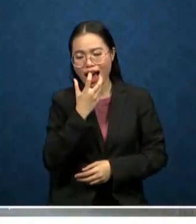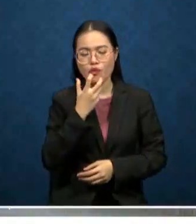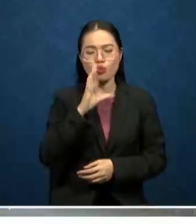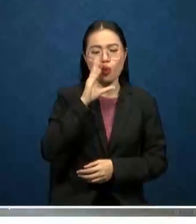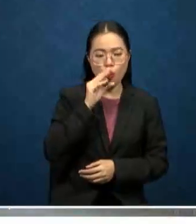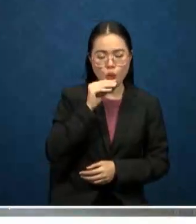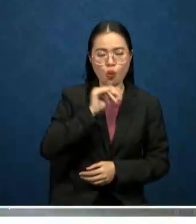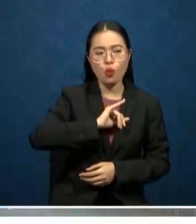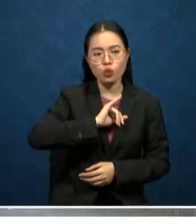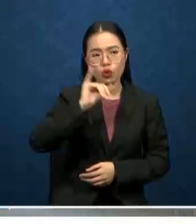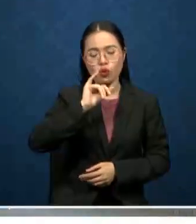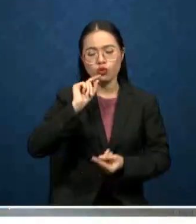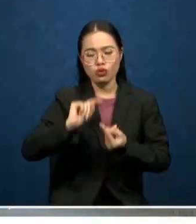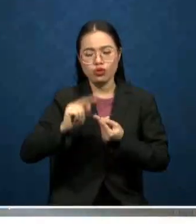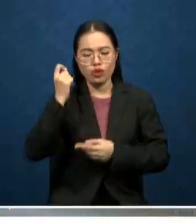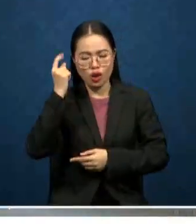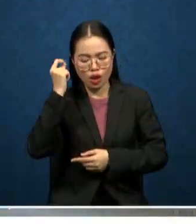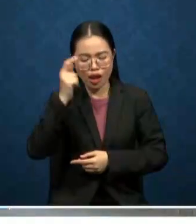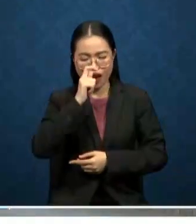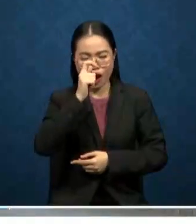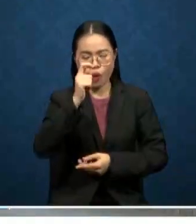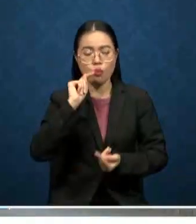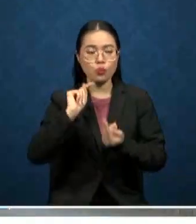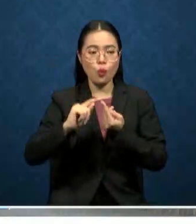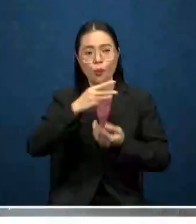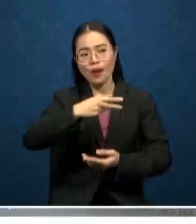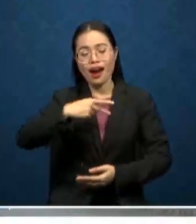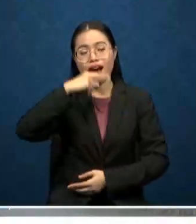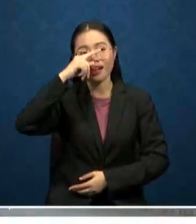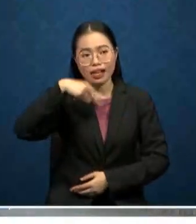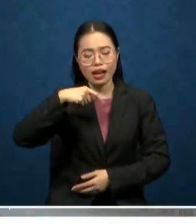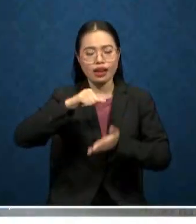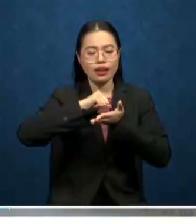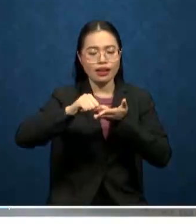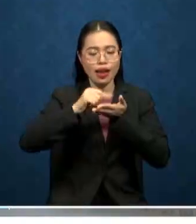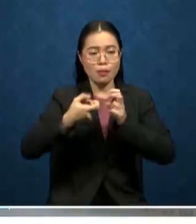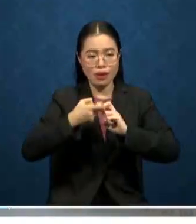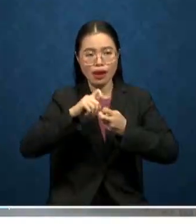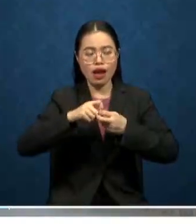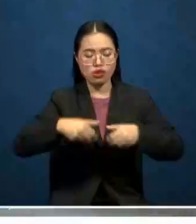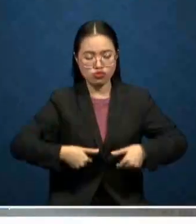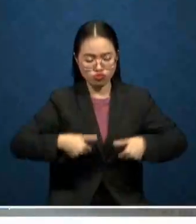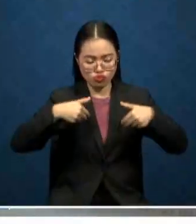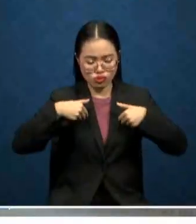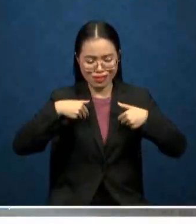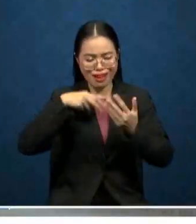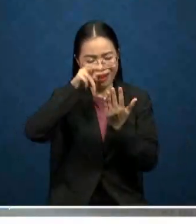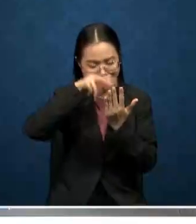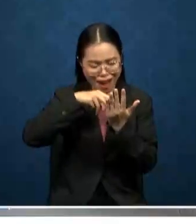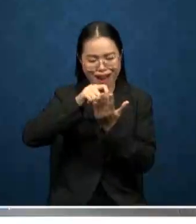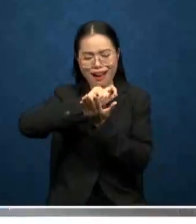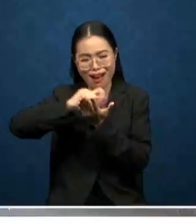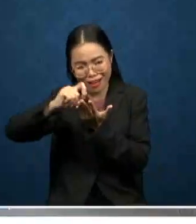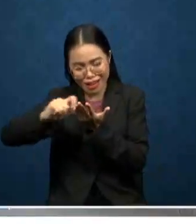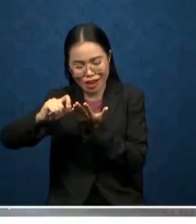เจตคติค่านิยมคุณลักษณะและสมรรถนะเพื่อแก้ปัญหาชีวิตประจำวันการอ่านการเขียนวิชา